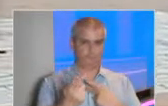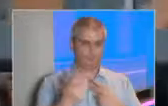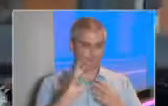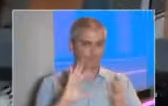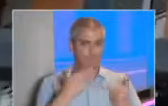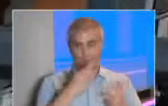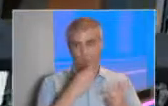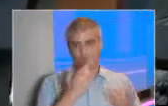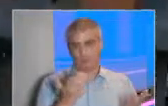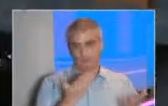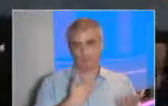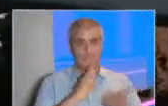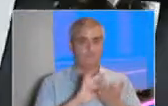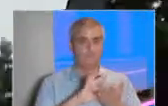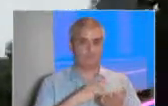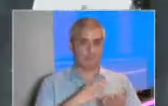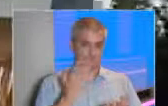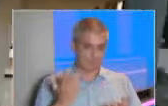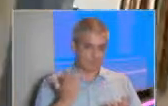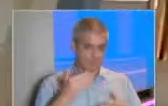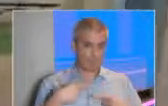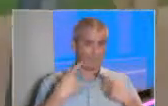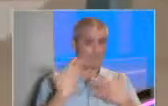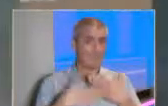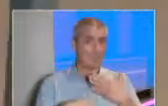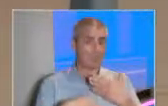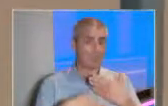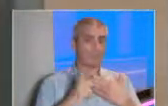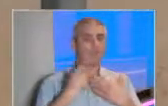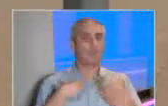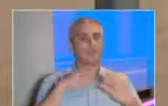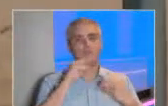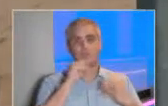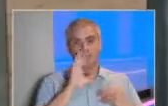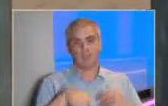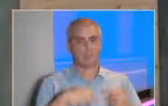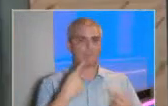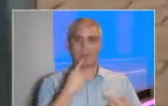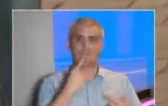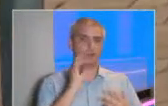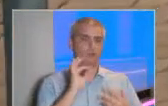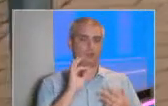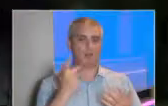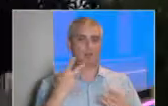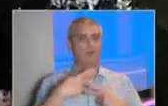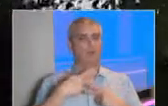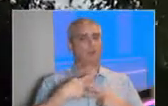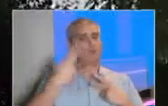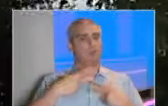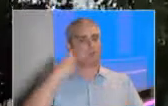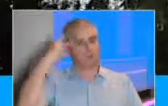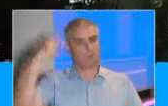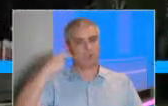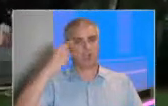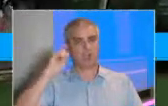מה שיוצא ממשרד הבריאות בימים האחרונים. אנחנו מדברים גם על אמירות של הפרויקטור פרופסור